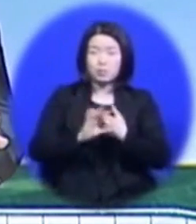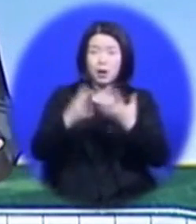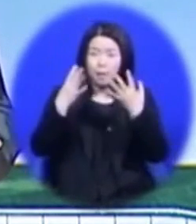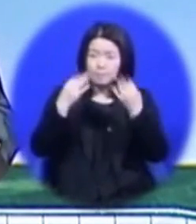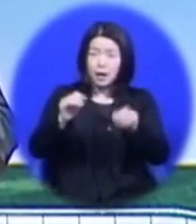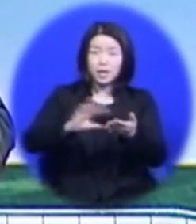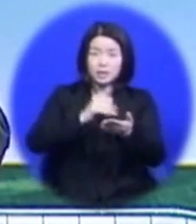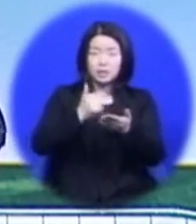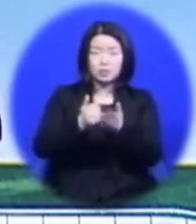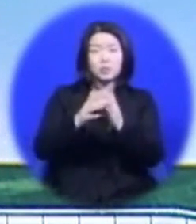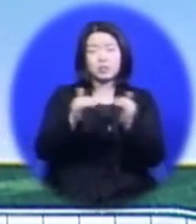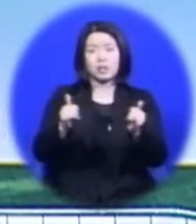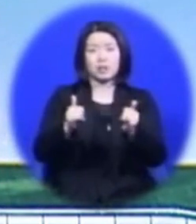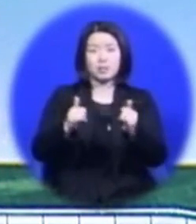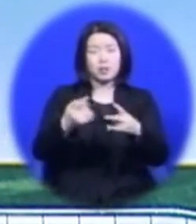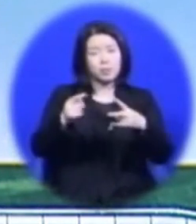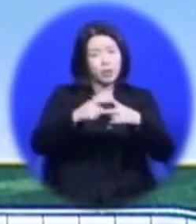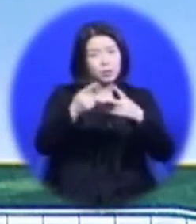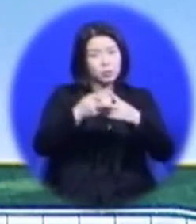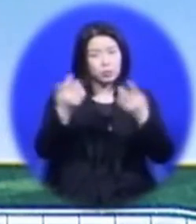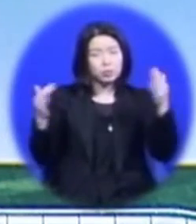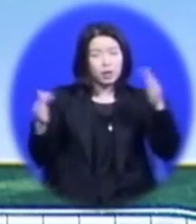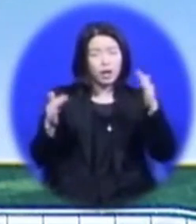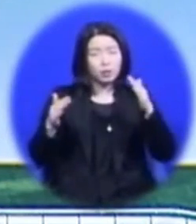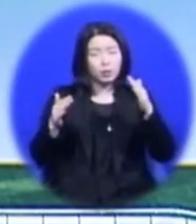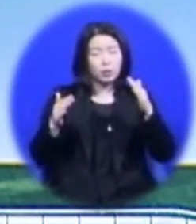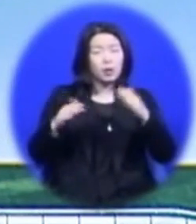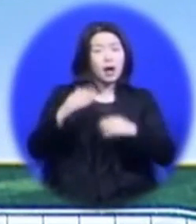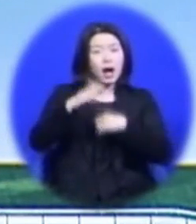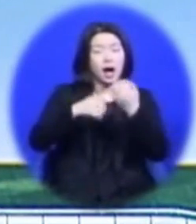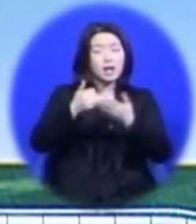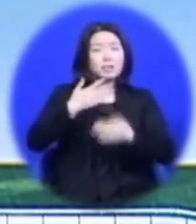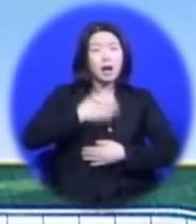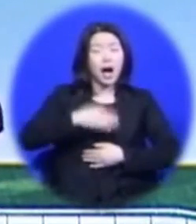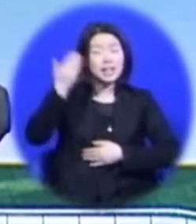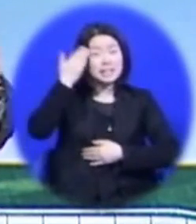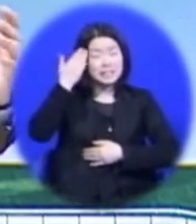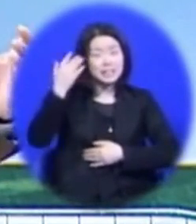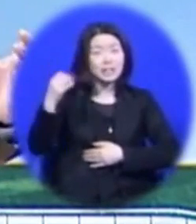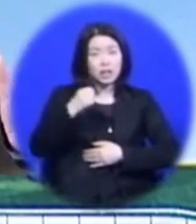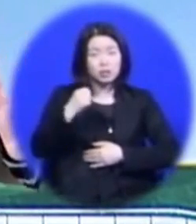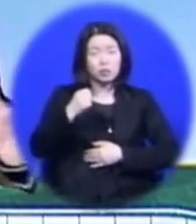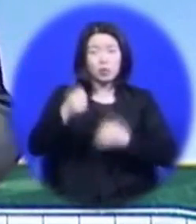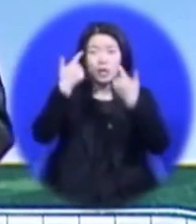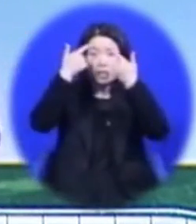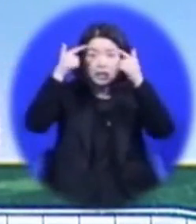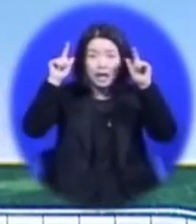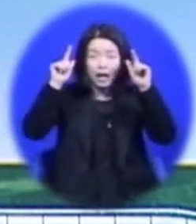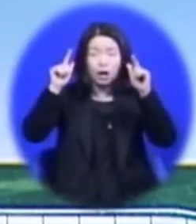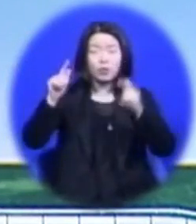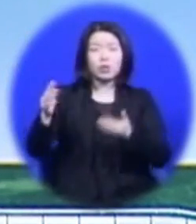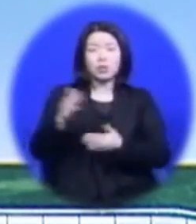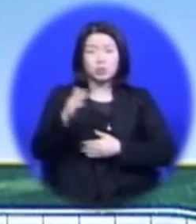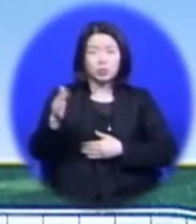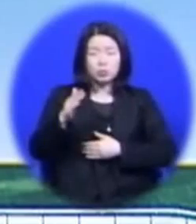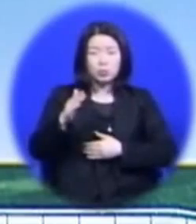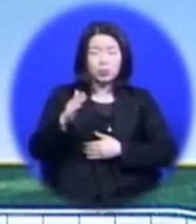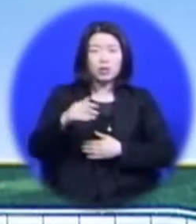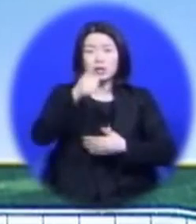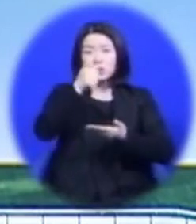그리스도인들이 초등학생 수준의 하나님을 아는 지식을 가지고 대학원급 수준의 죄와 싸우고